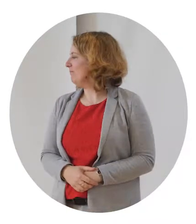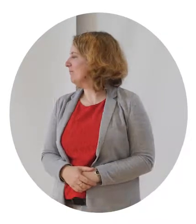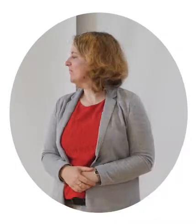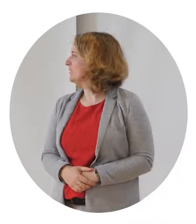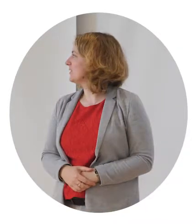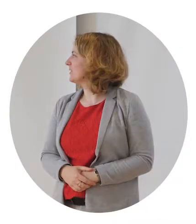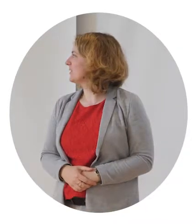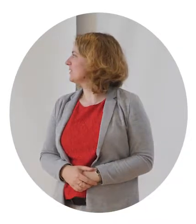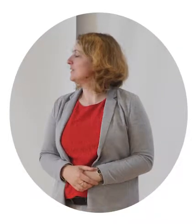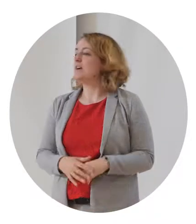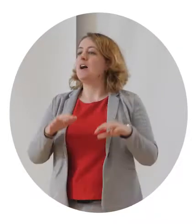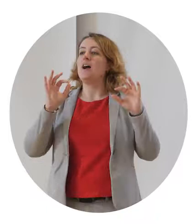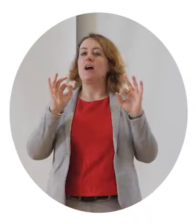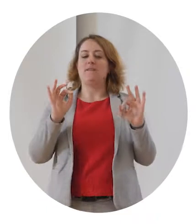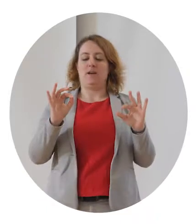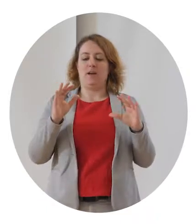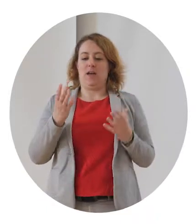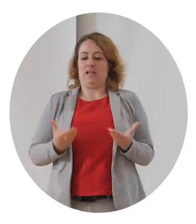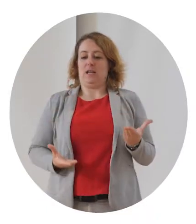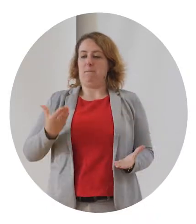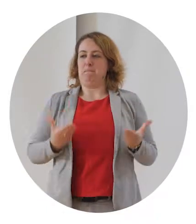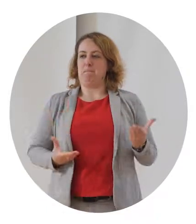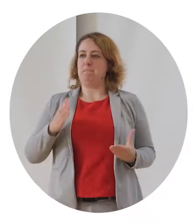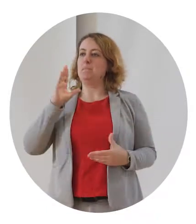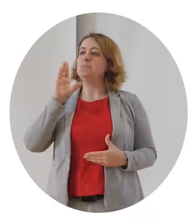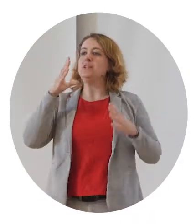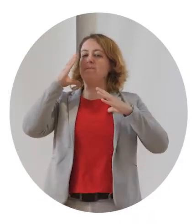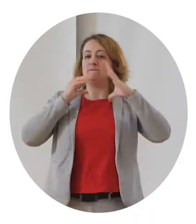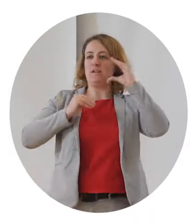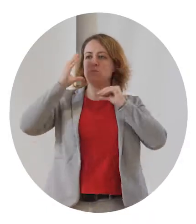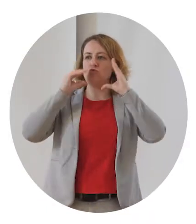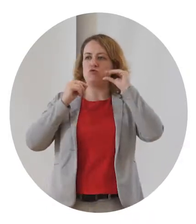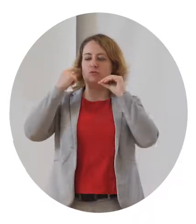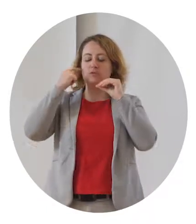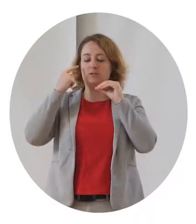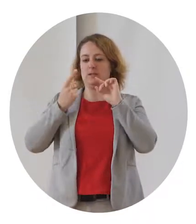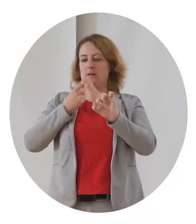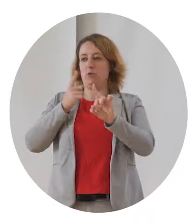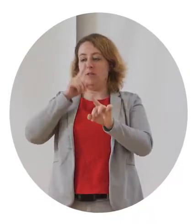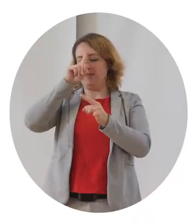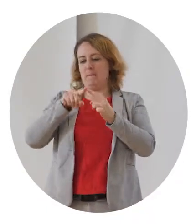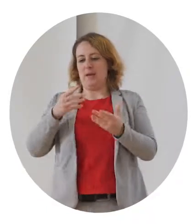Voilà. Donc au niveau de l'équilibre, le système vestibulaire, donc c'est vraiment le capteur qui